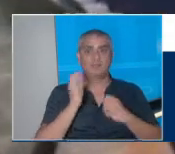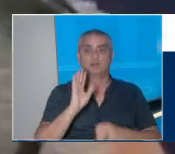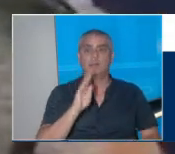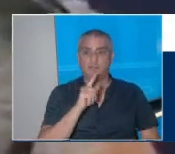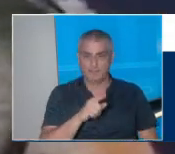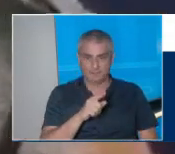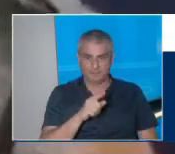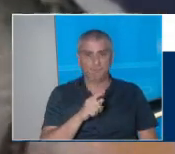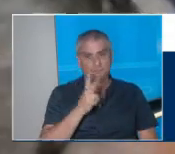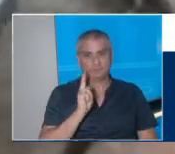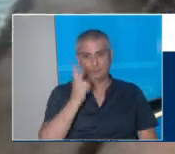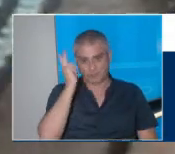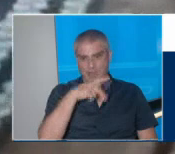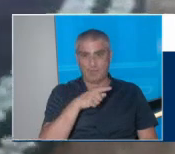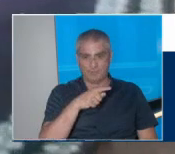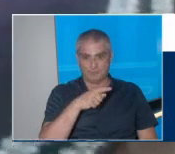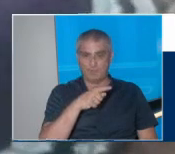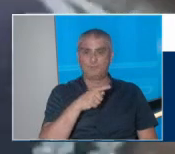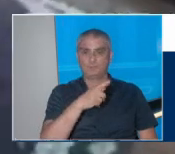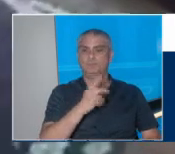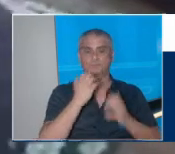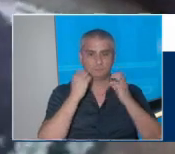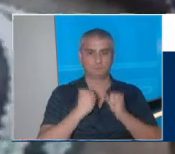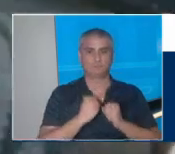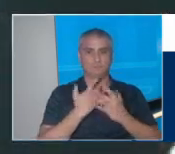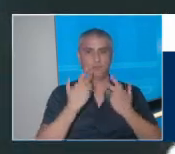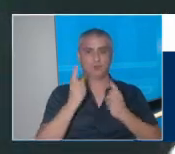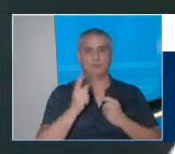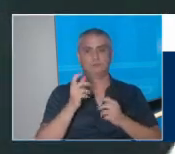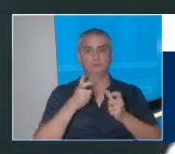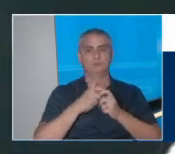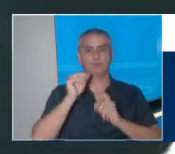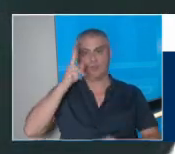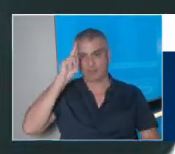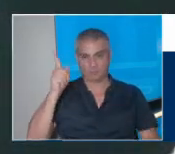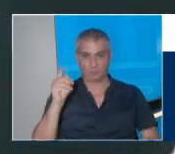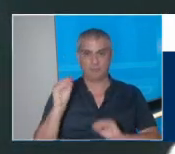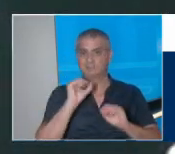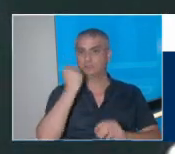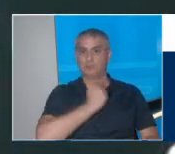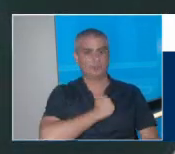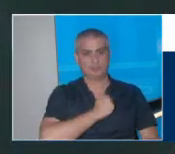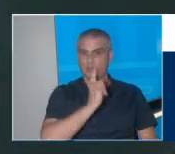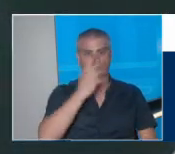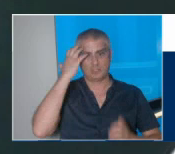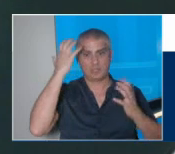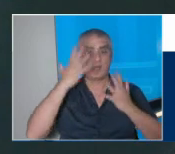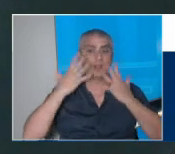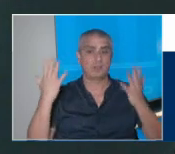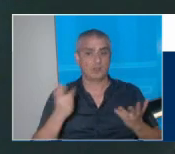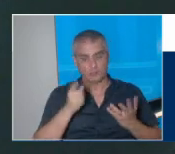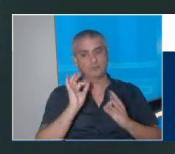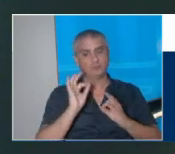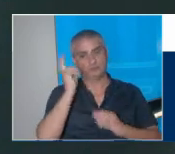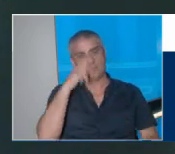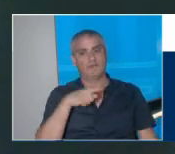נתניהו, אפשר להבין אותו, כן? ברור שהמנדטים של הליכוד עוברים, לציונות הדתית לא צריך להיות גאון גדול